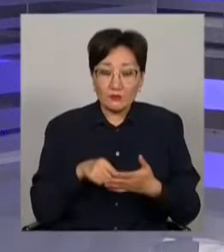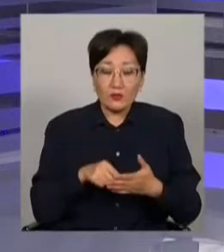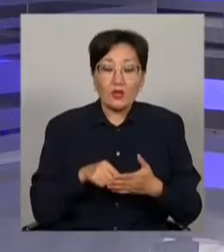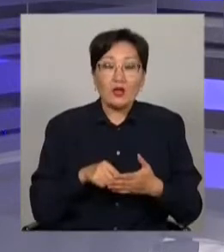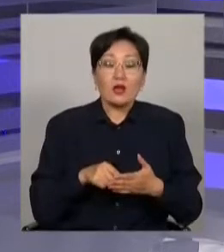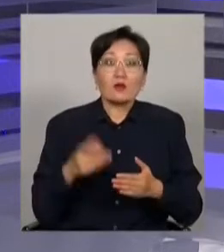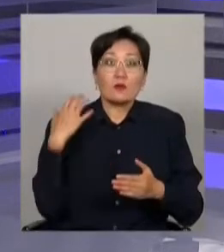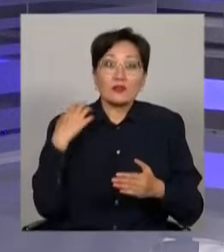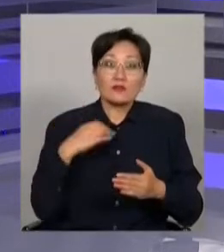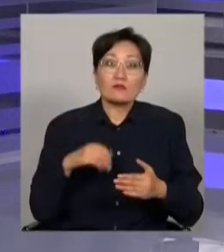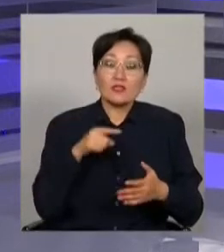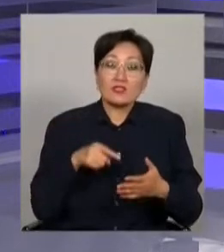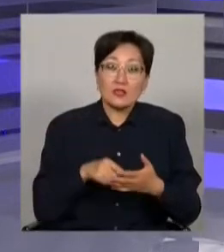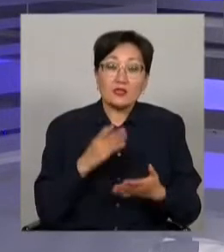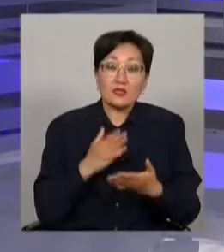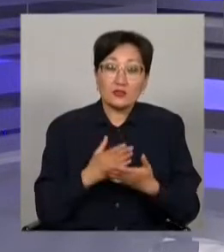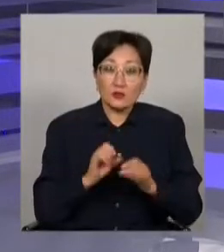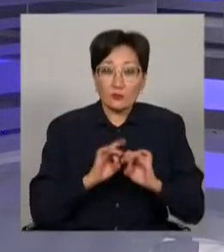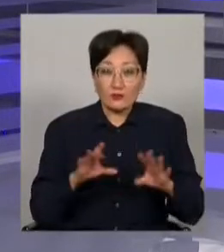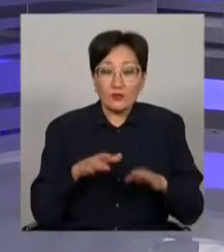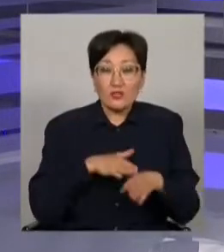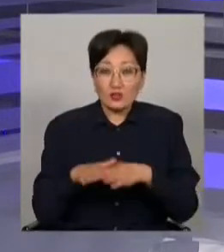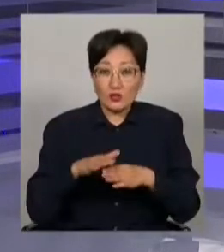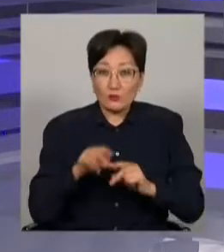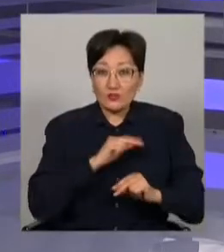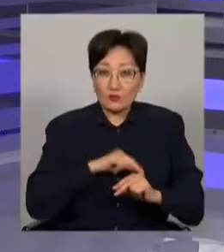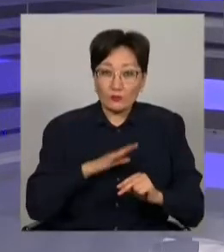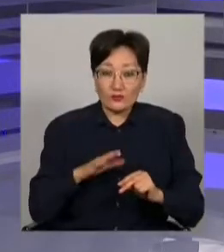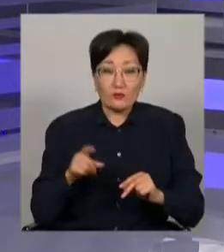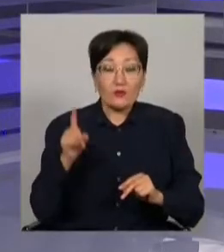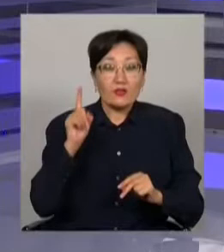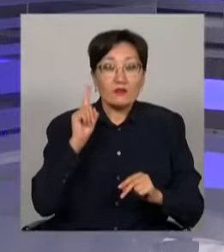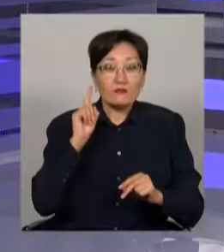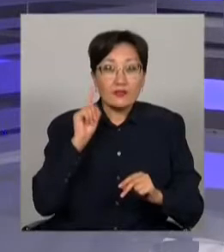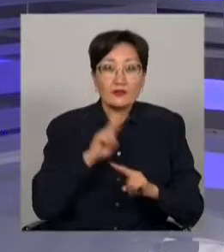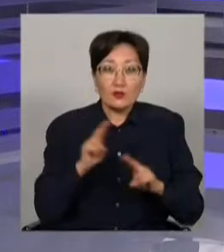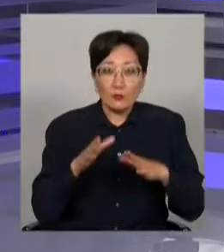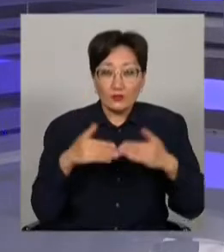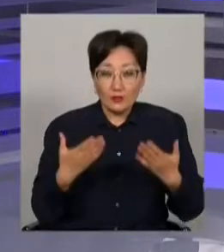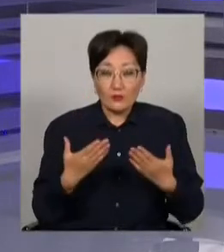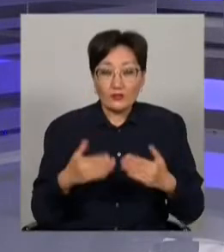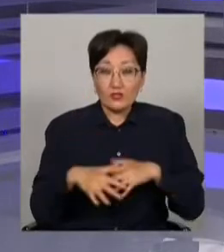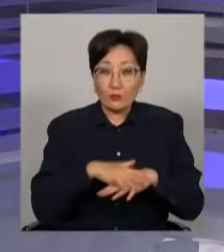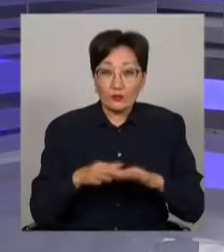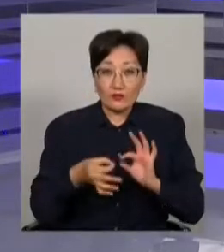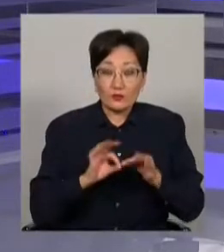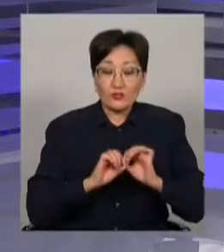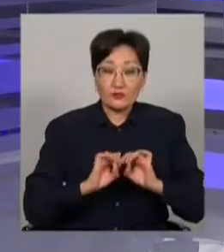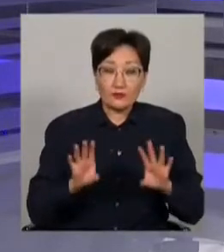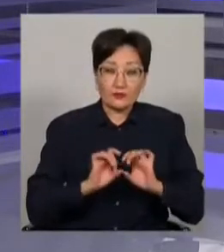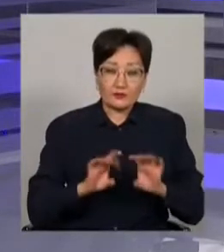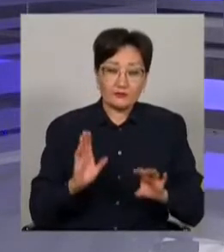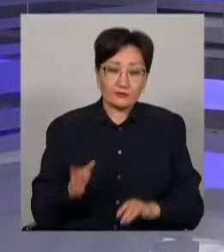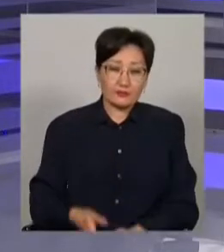шенділер асықпаған мәселелерін жеткізді. Істелген істігілі естір құлақ таппадық деген Бұқараның базынасын әріптесім Мадина Оқастың